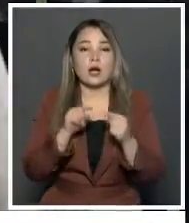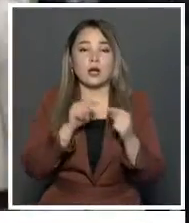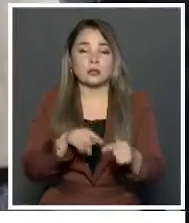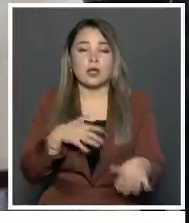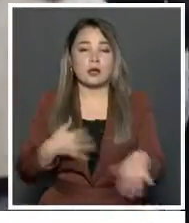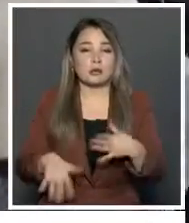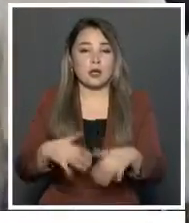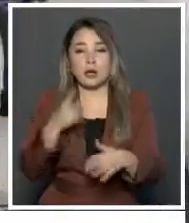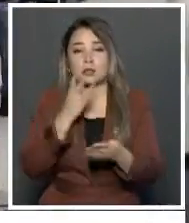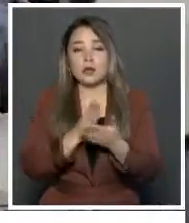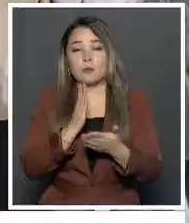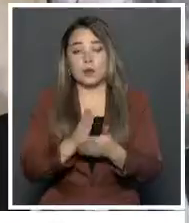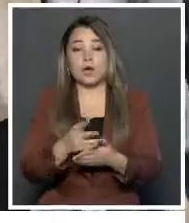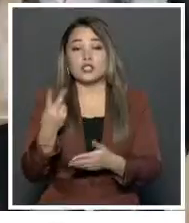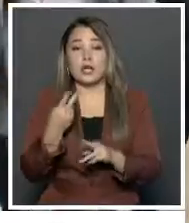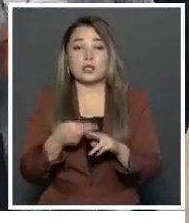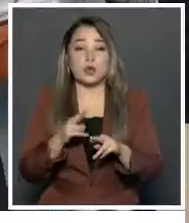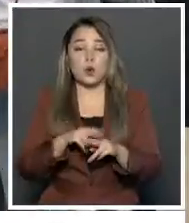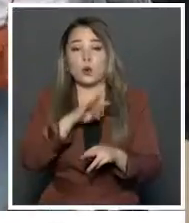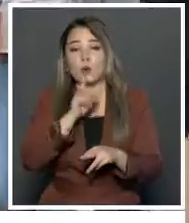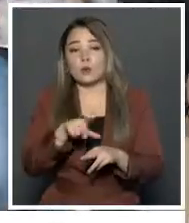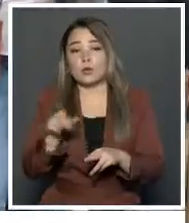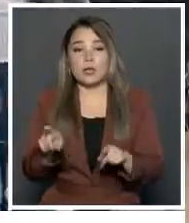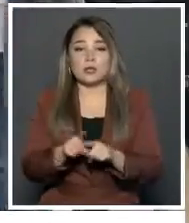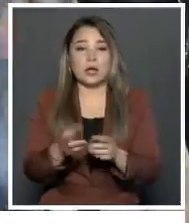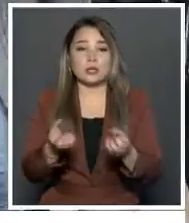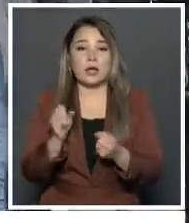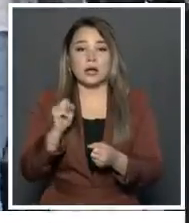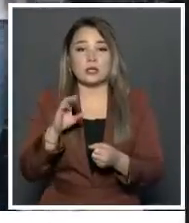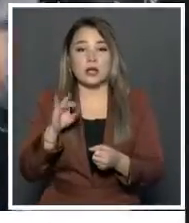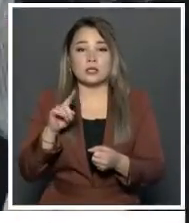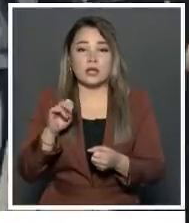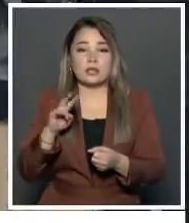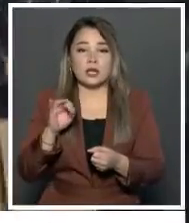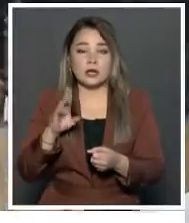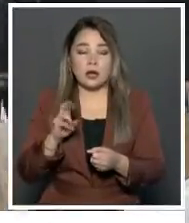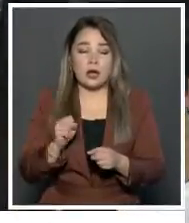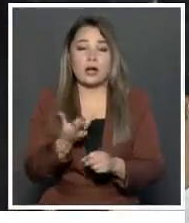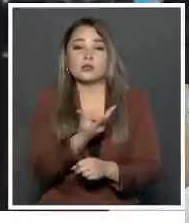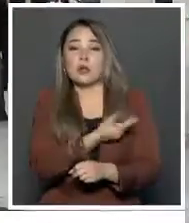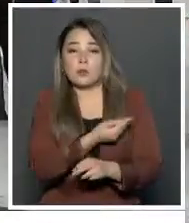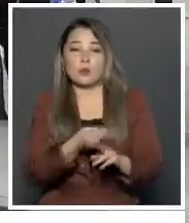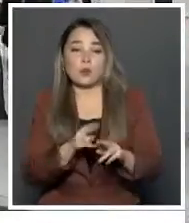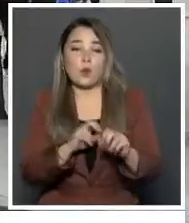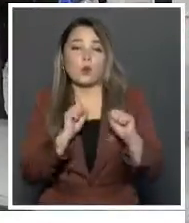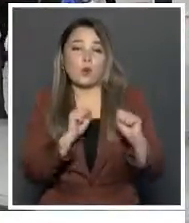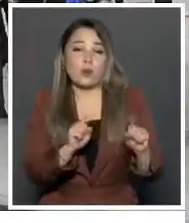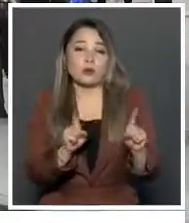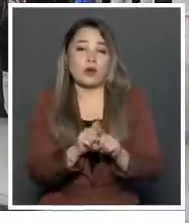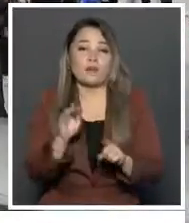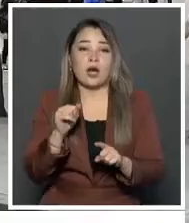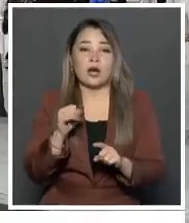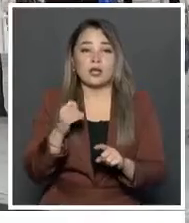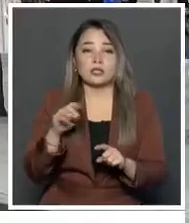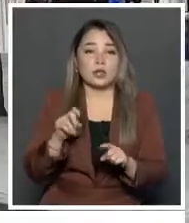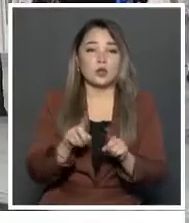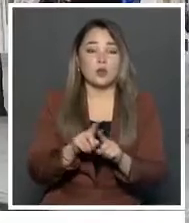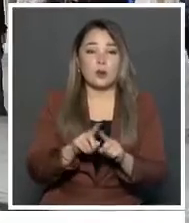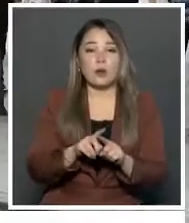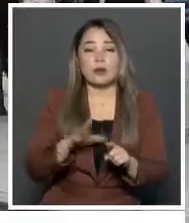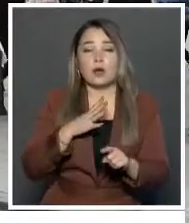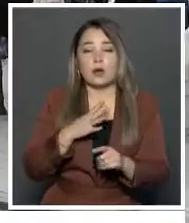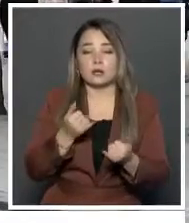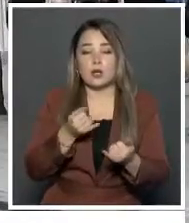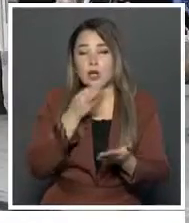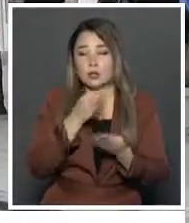әлсірей бастаған. Екіншіден, көпшіліктің алған AstraZeneca екпесі ковидтен қорғаныш болғанымен, Pfizer сияқты анау айтқандай